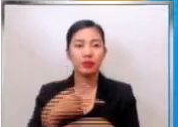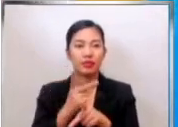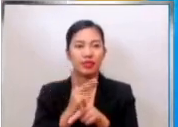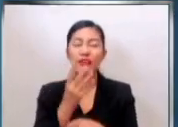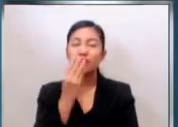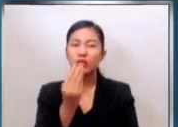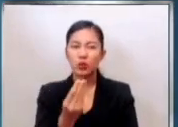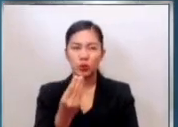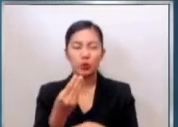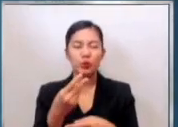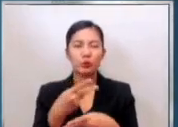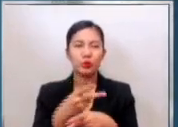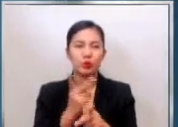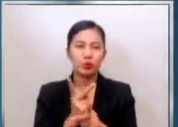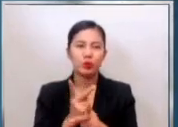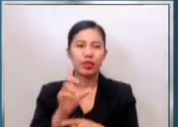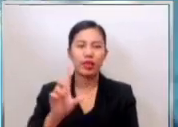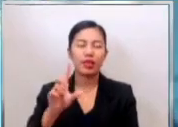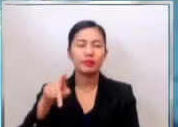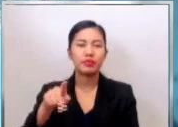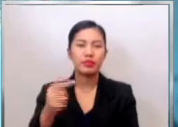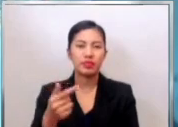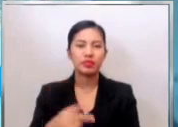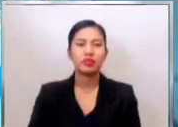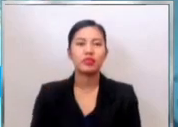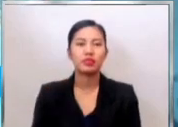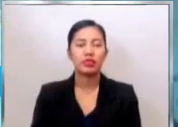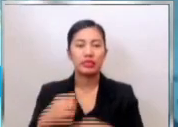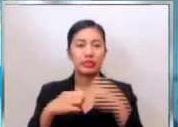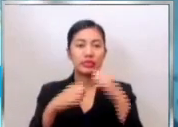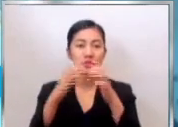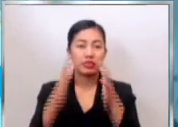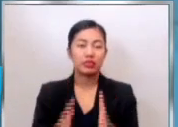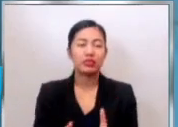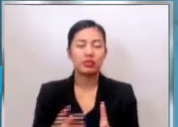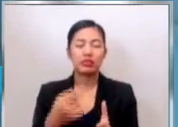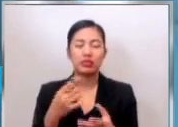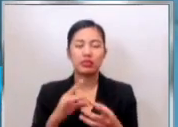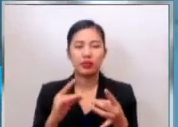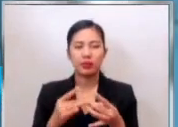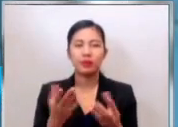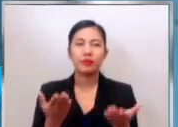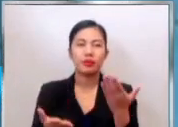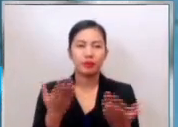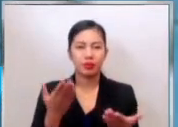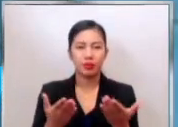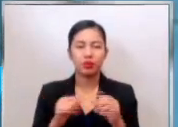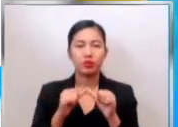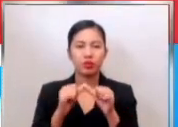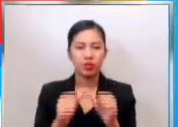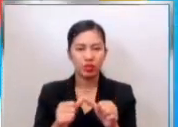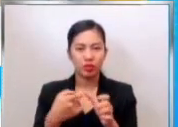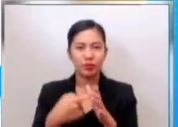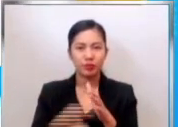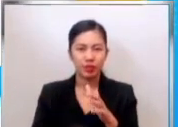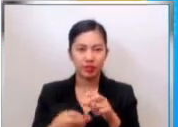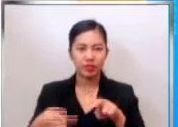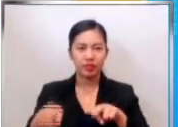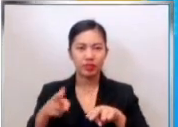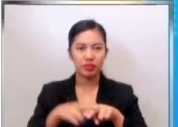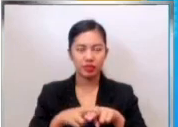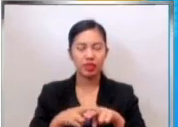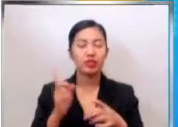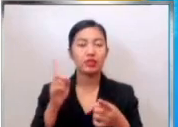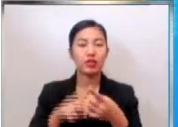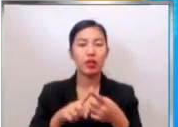LPG. Ayon kay Engineer Bulisay, maaaring magpatuloy ang price hike hanggang March 2022. Habang mura,